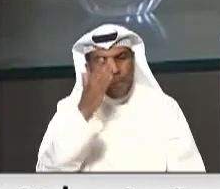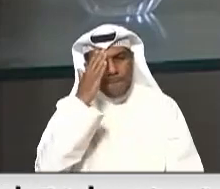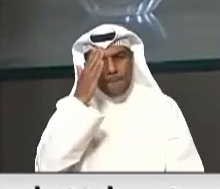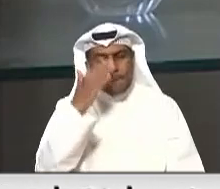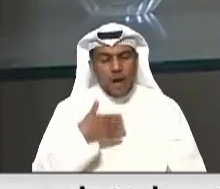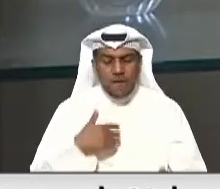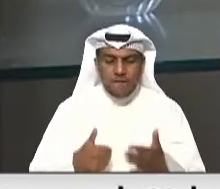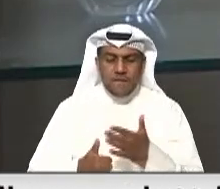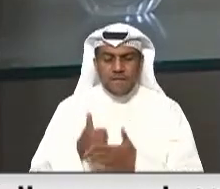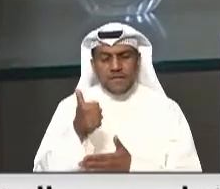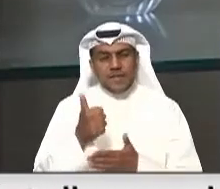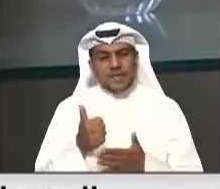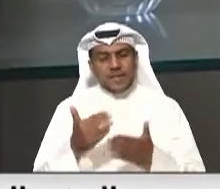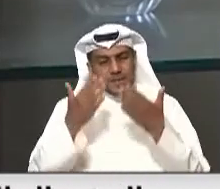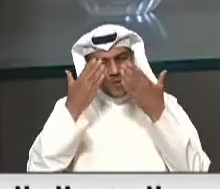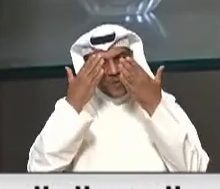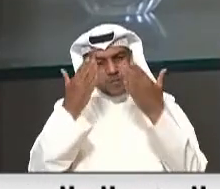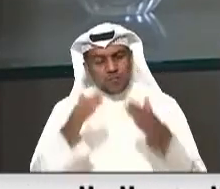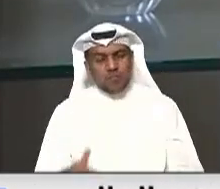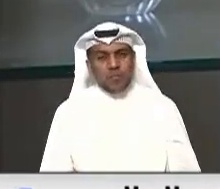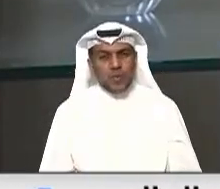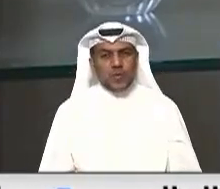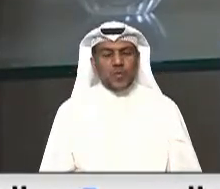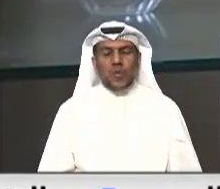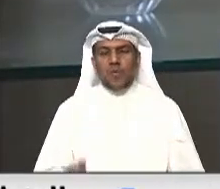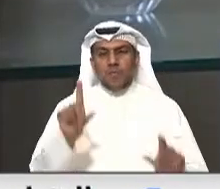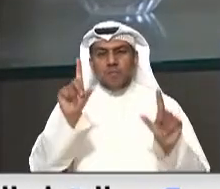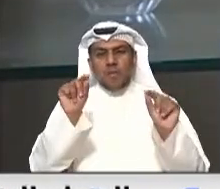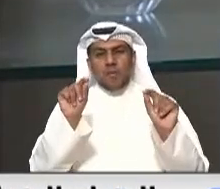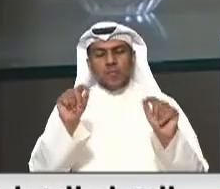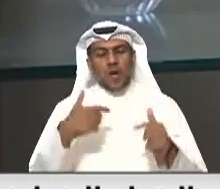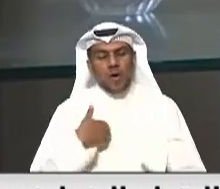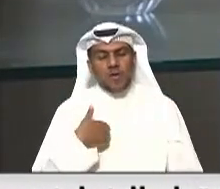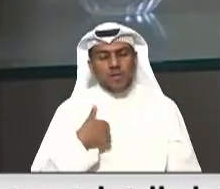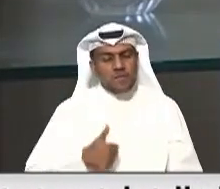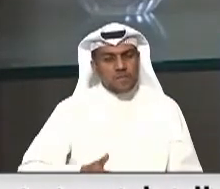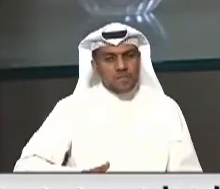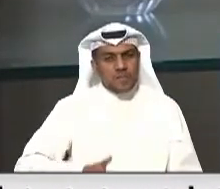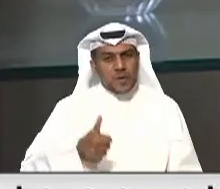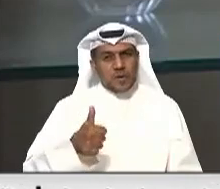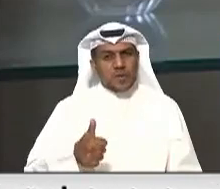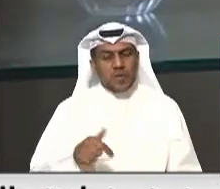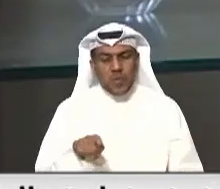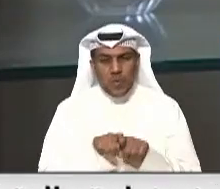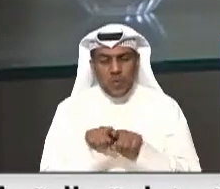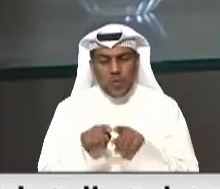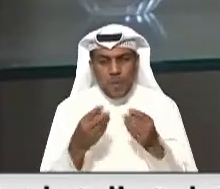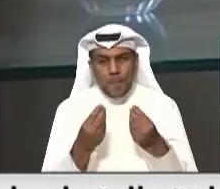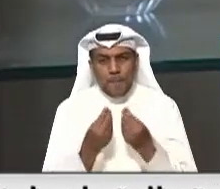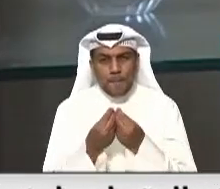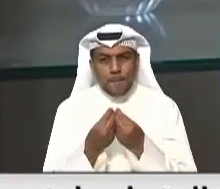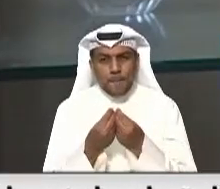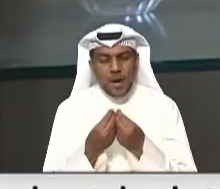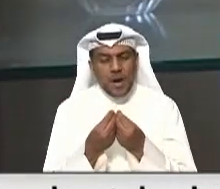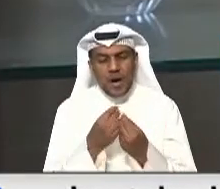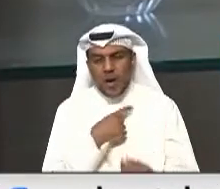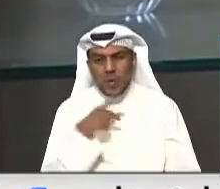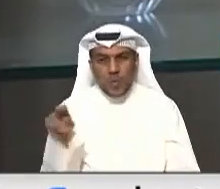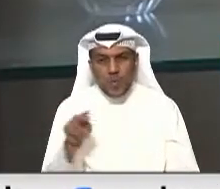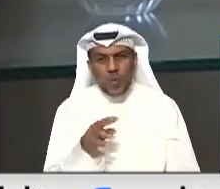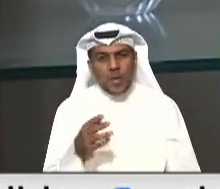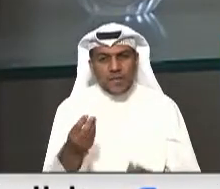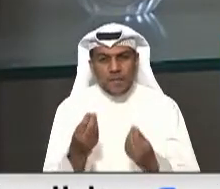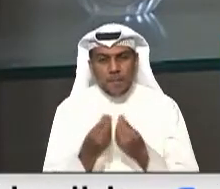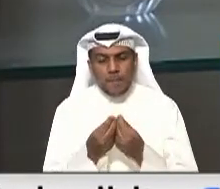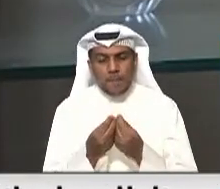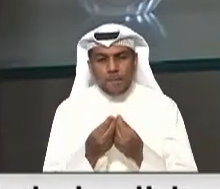حصلت عليه ميدالية القائد للتميز بامتياز، وكذلك زميلي الطالب ضابط جابر سعد الصباح